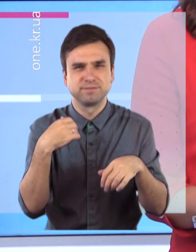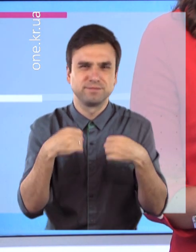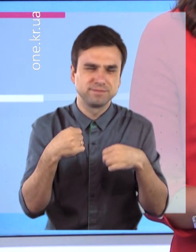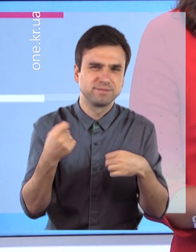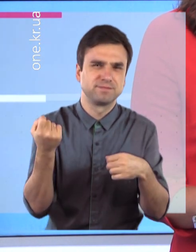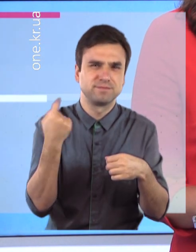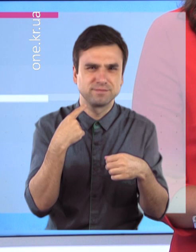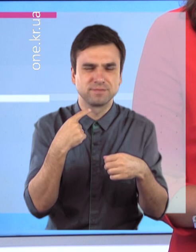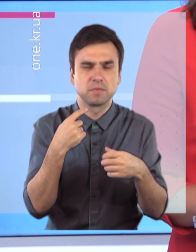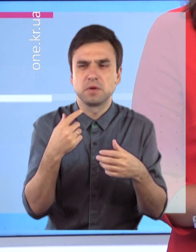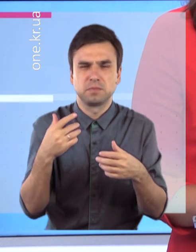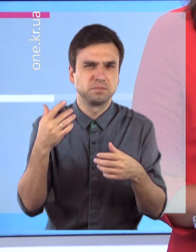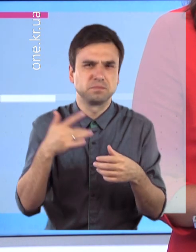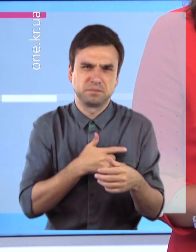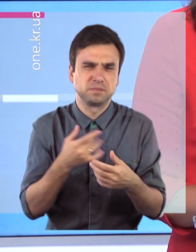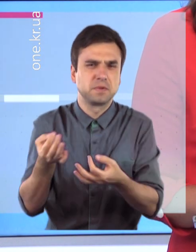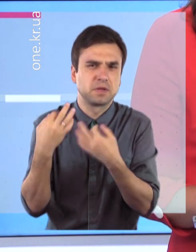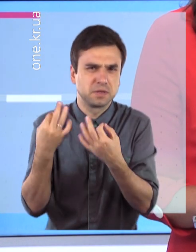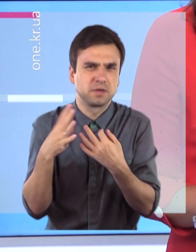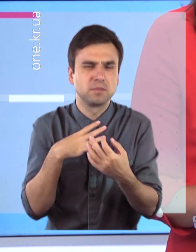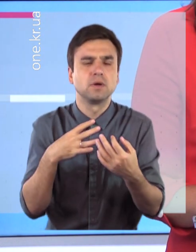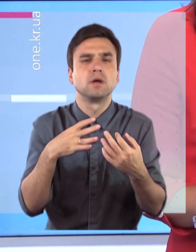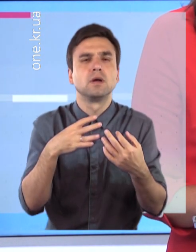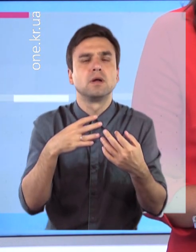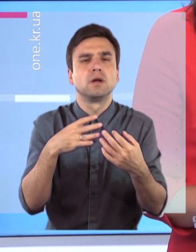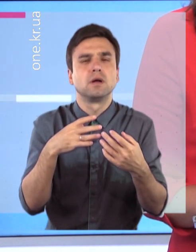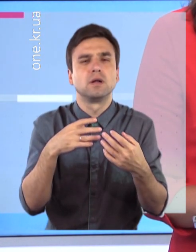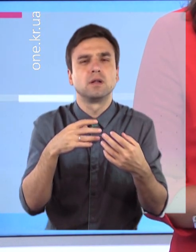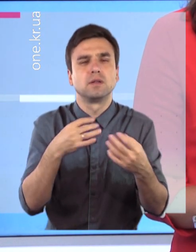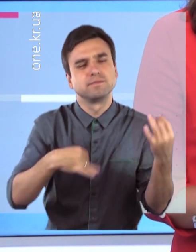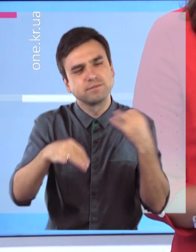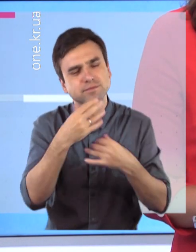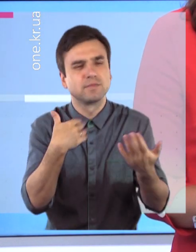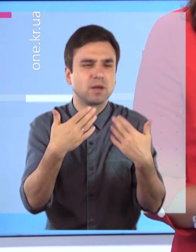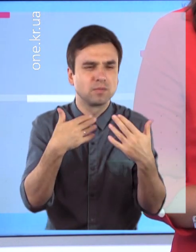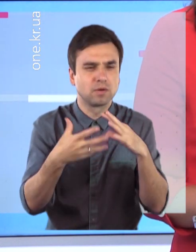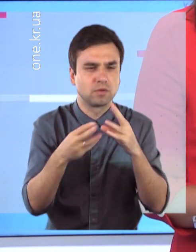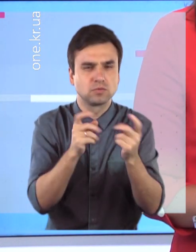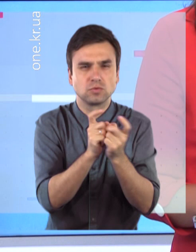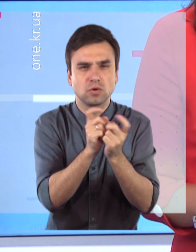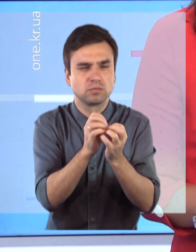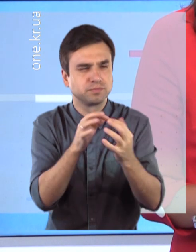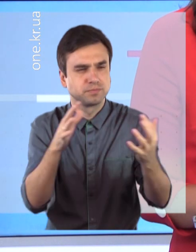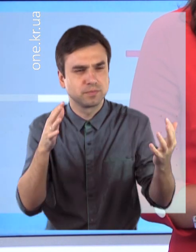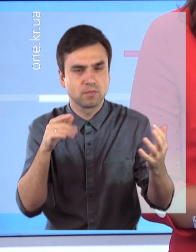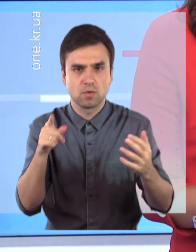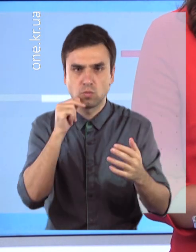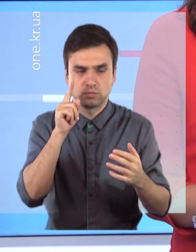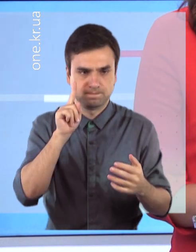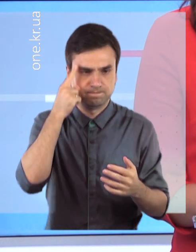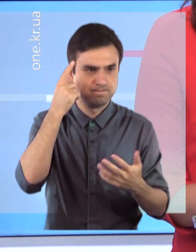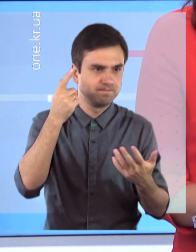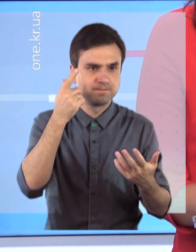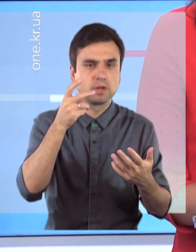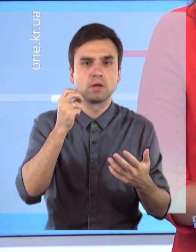Скляра. За наявною інформацією, сидячи за святковою вечерею, трапився конфлікт. І один з чоловіків не знайшов кращого